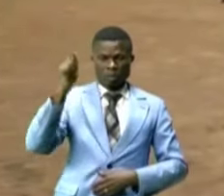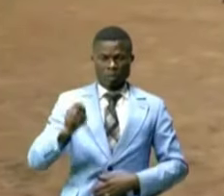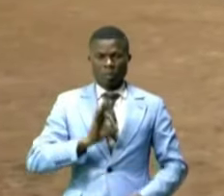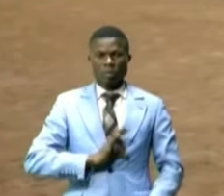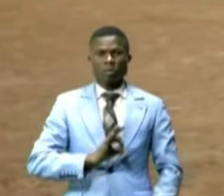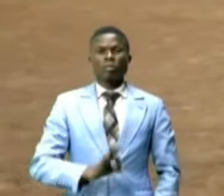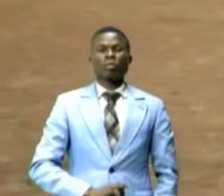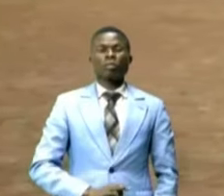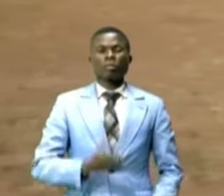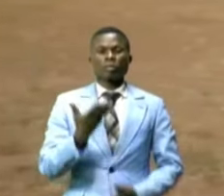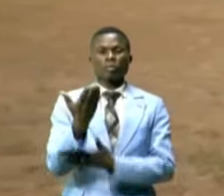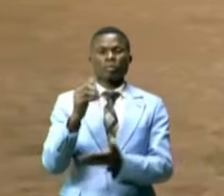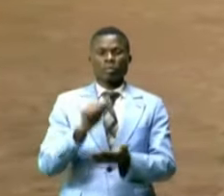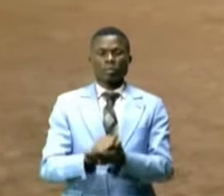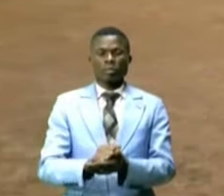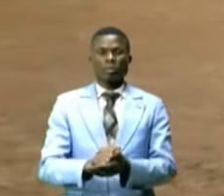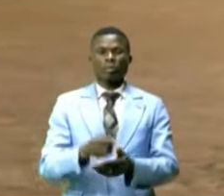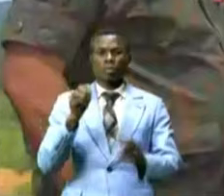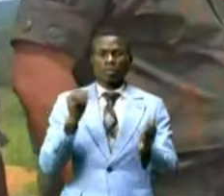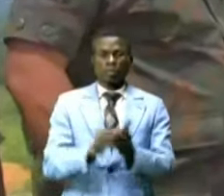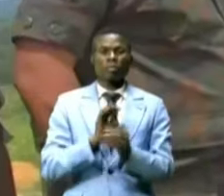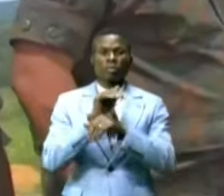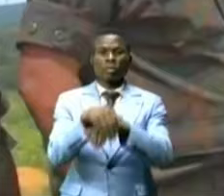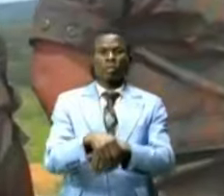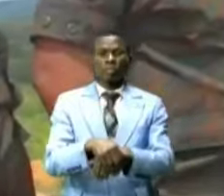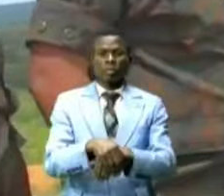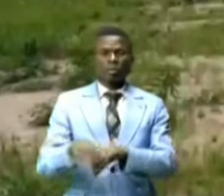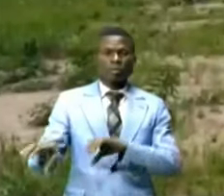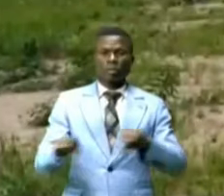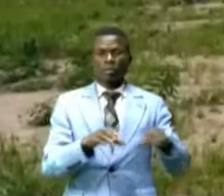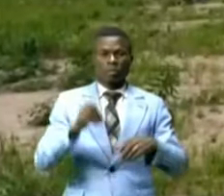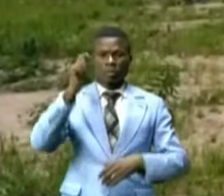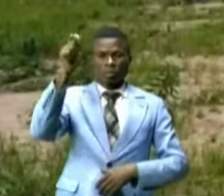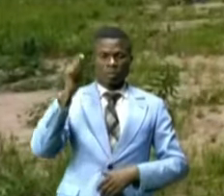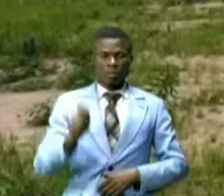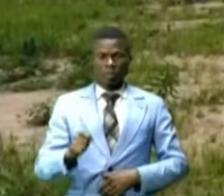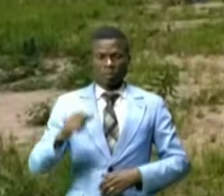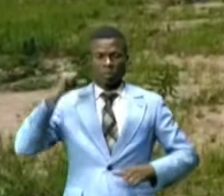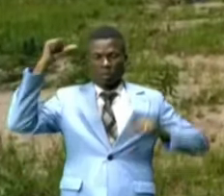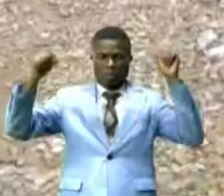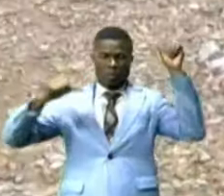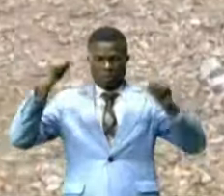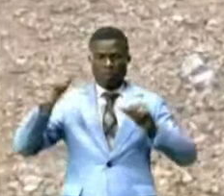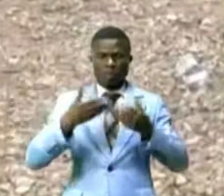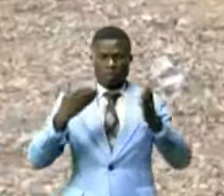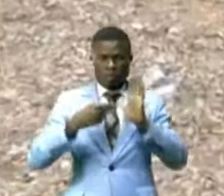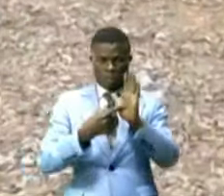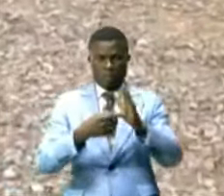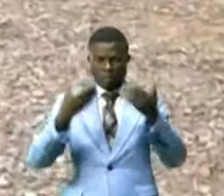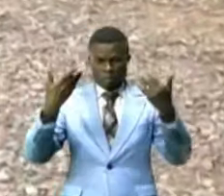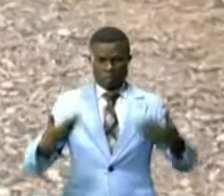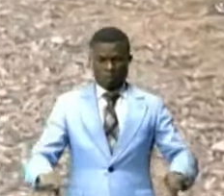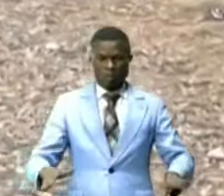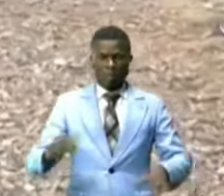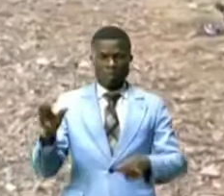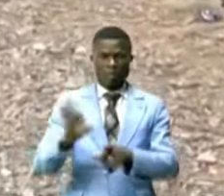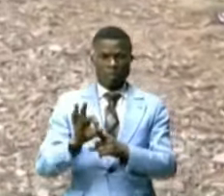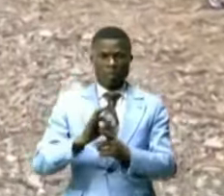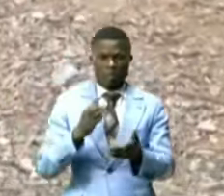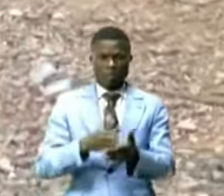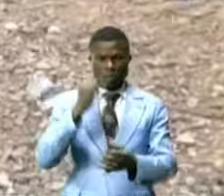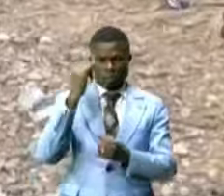Félix-Antoine Tshisekedi. À cette occasion, il a participé à la manœuvre militaire marquant la fin de la formation. Action.